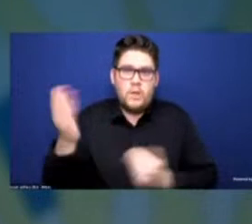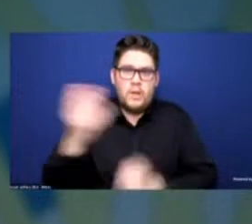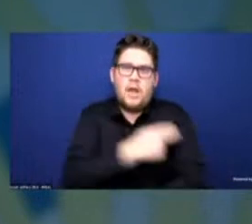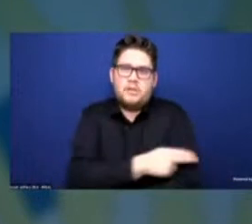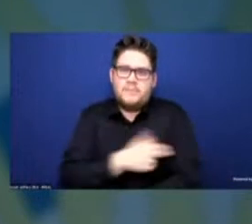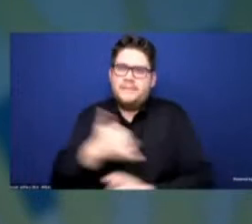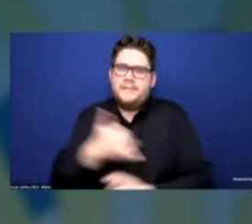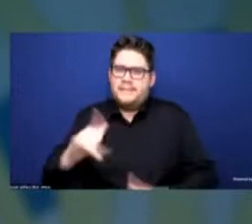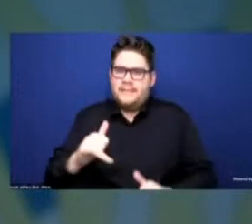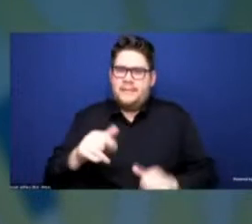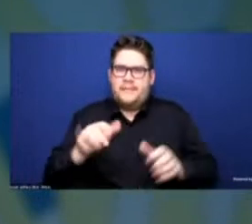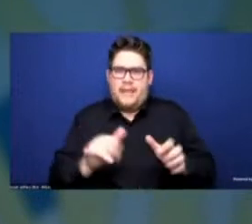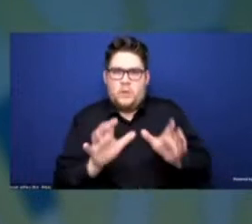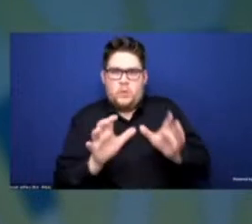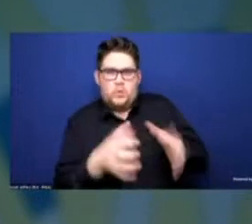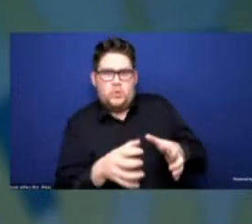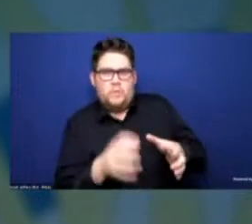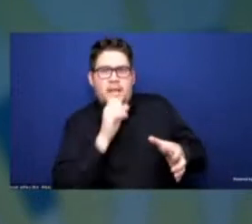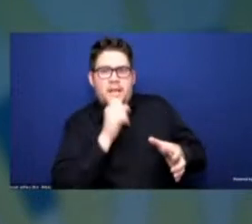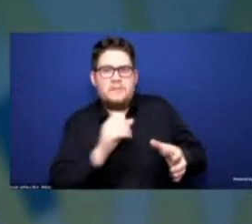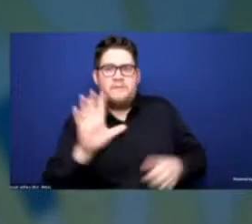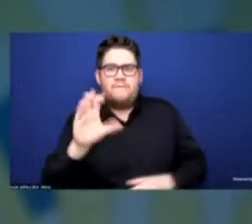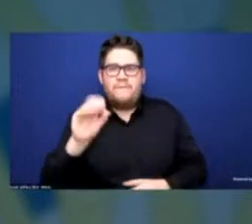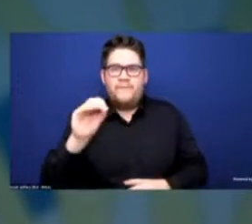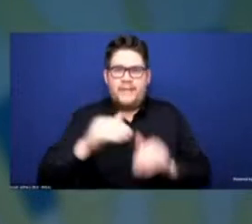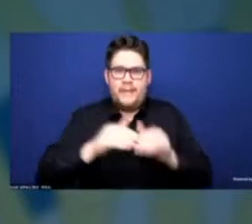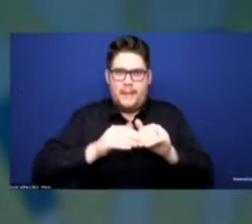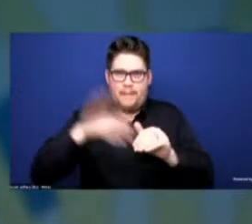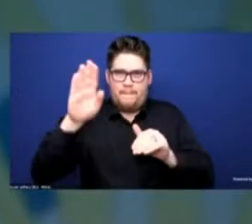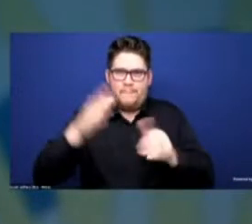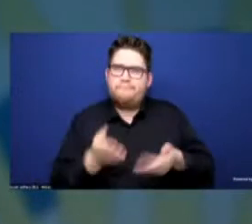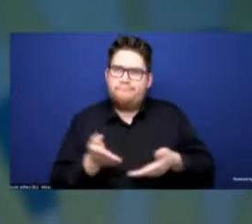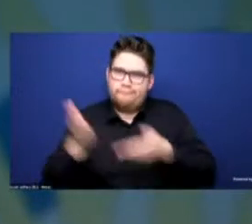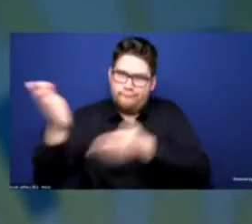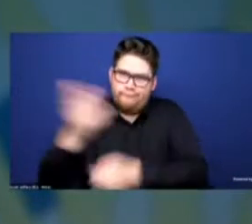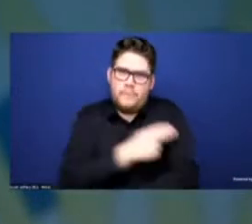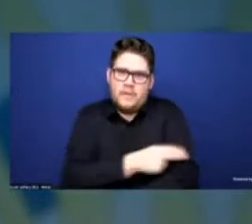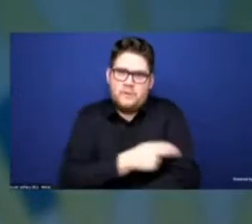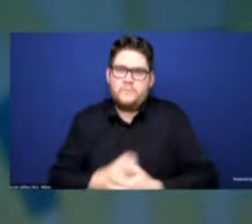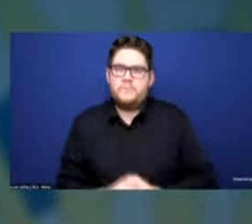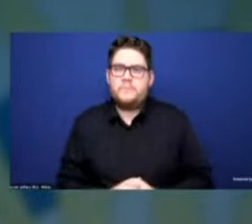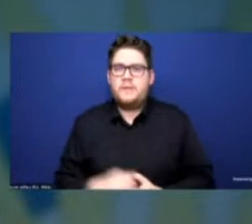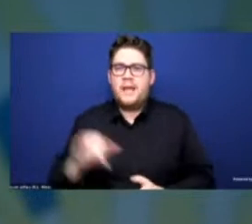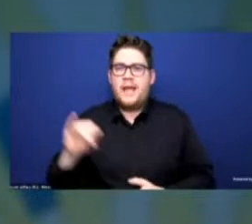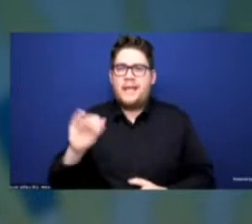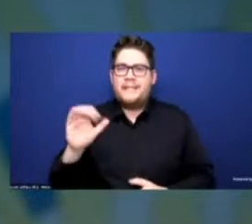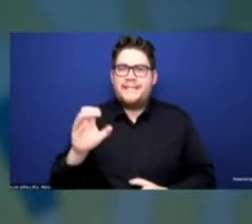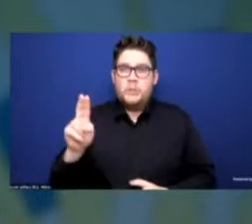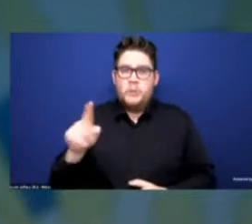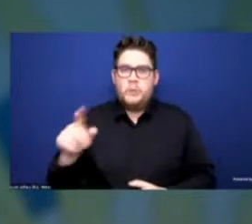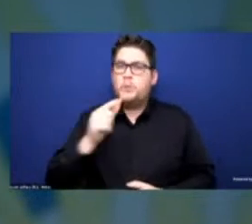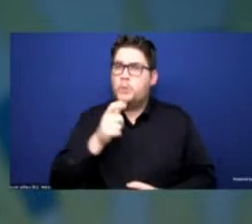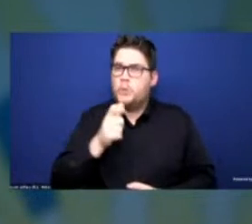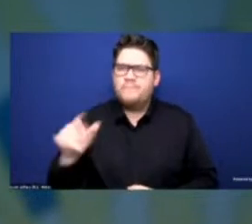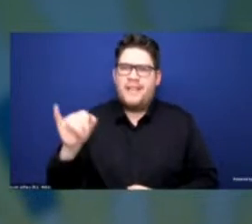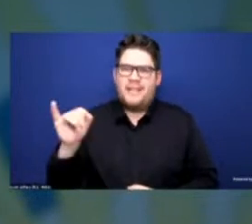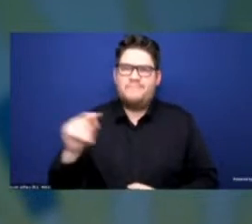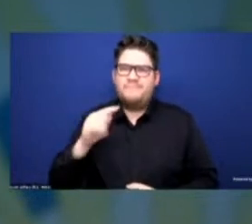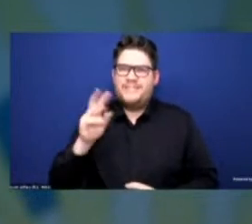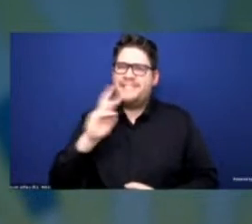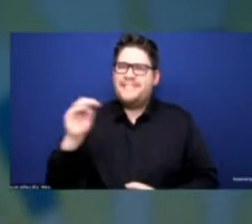age 50 and people in ICU. 新增案例蓝颜色的是表示这个年